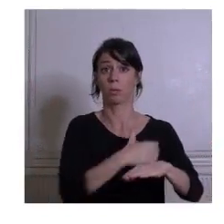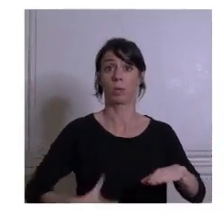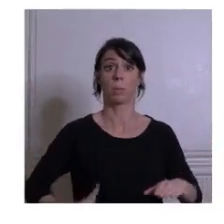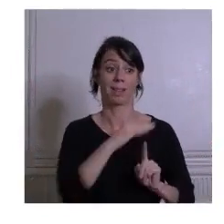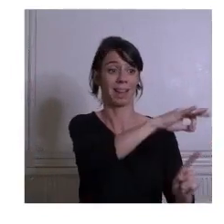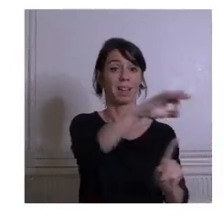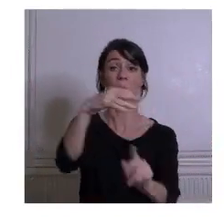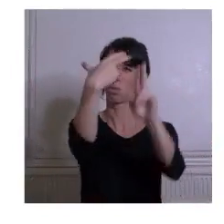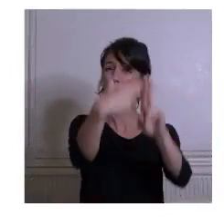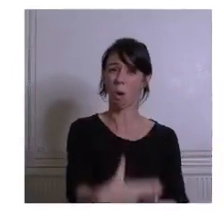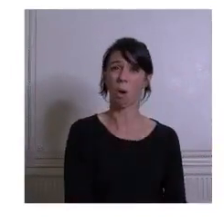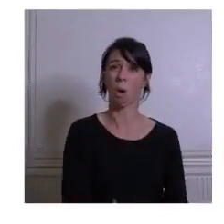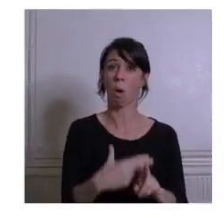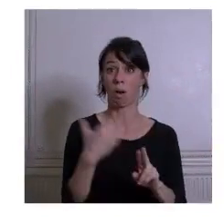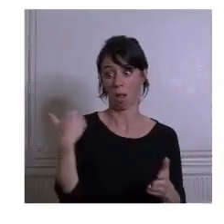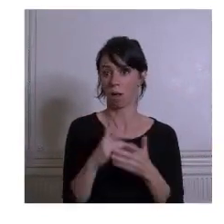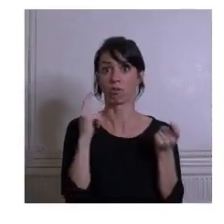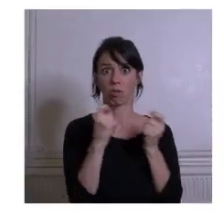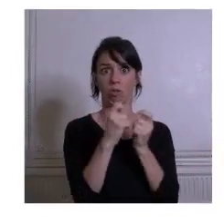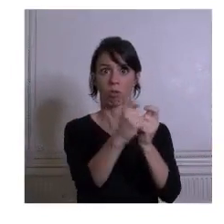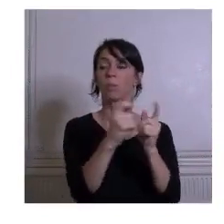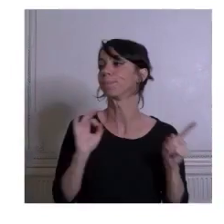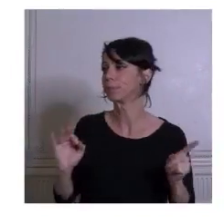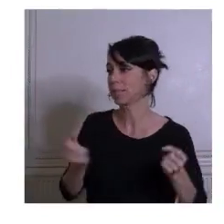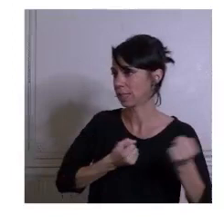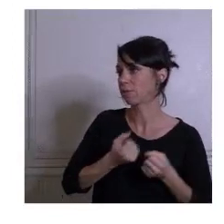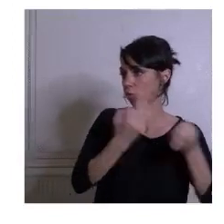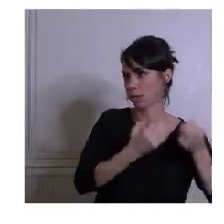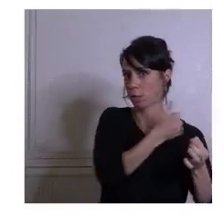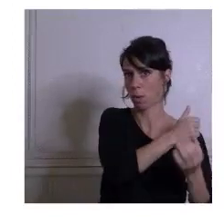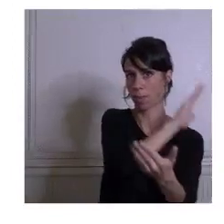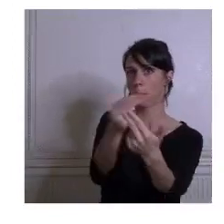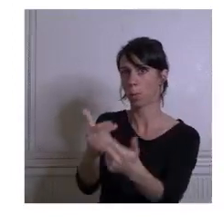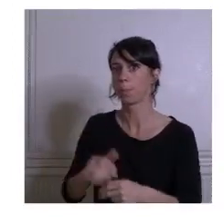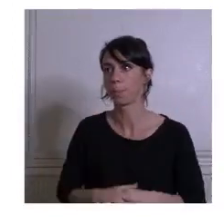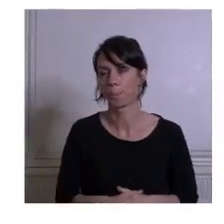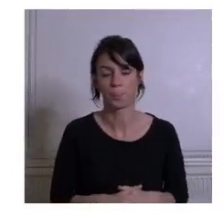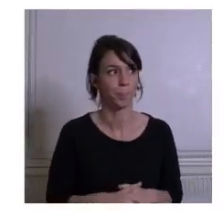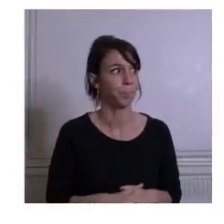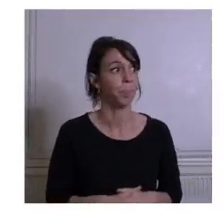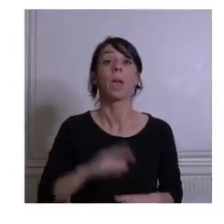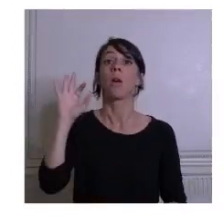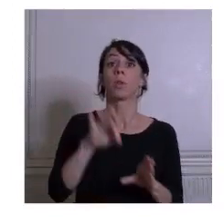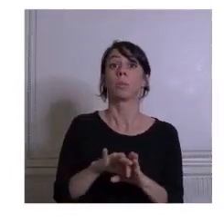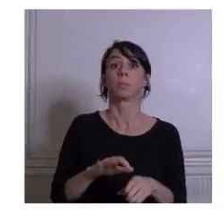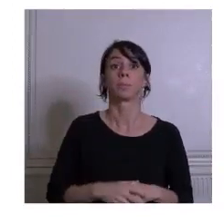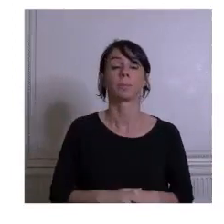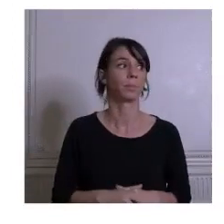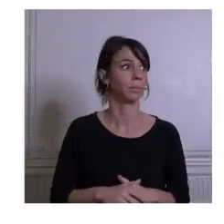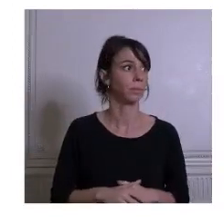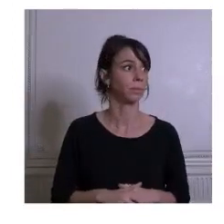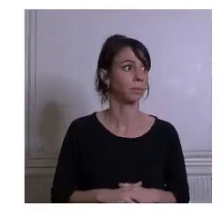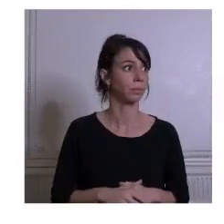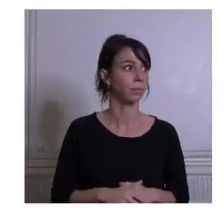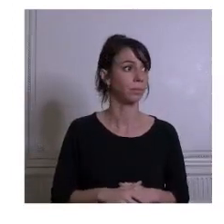Madame Armitage dans les modifications. Donc je vous propose, que je crois que ça a été ça. Donc Madame Dumont, donc à la place